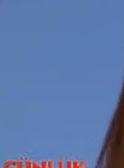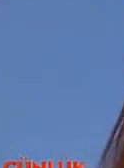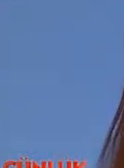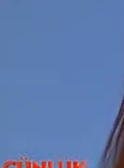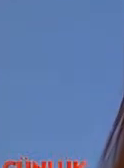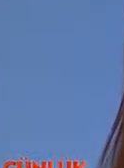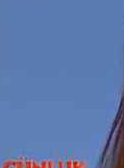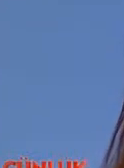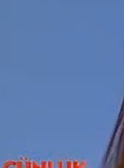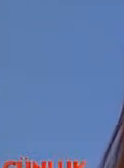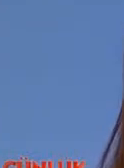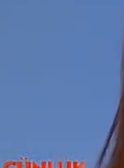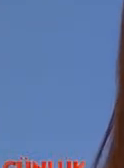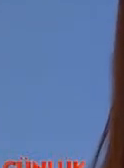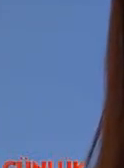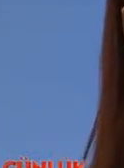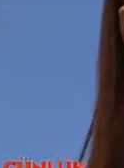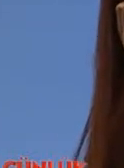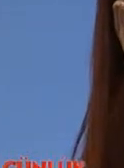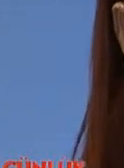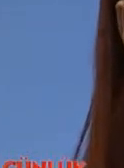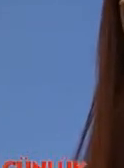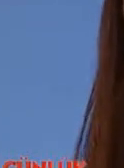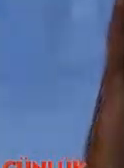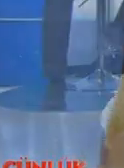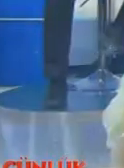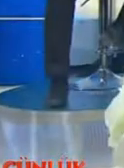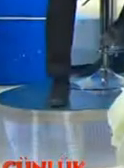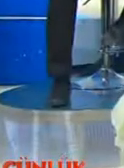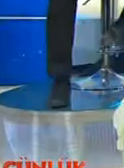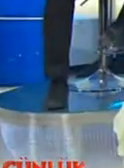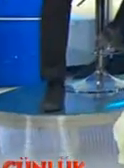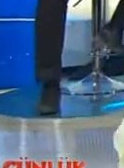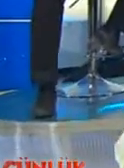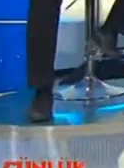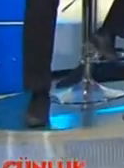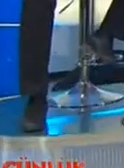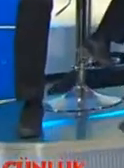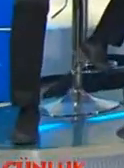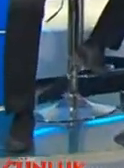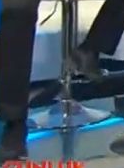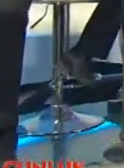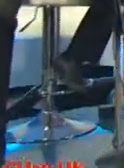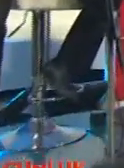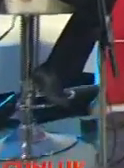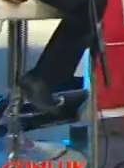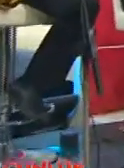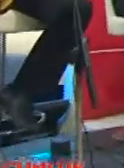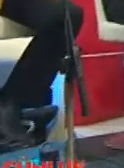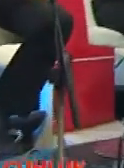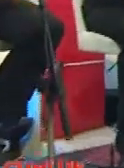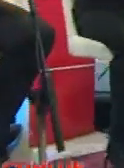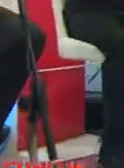Ben çılgın, ben yine gözlerinin hapsindeyim. Kaç gündür hasretinle